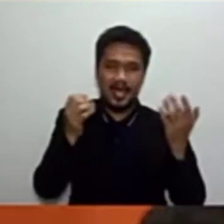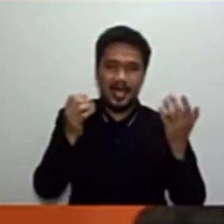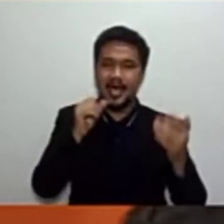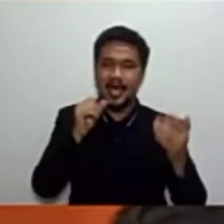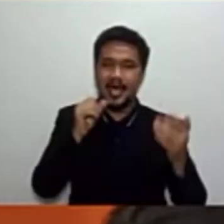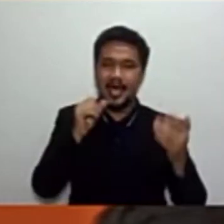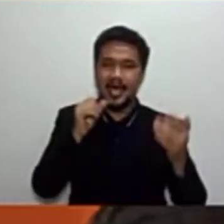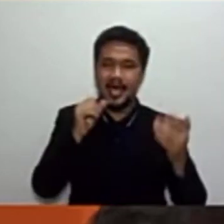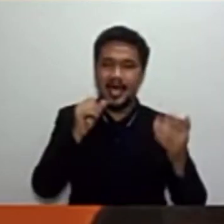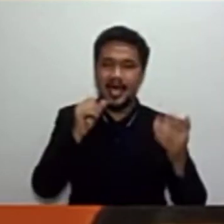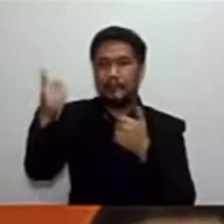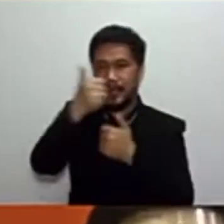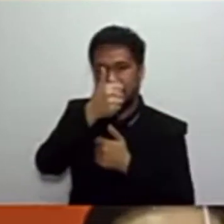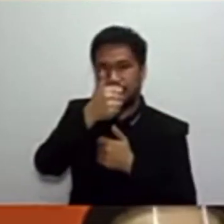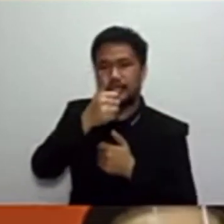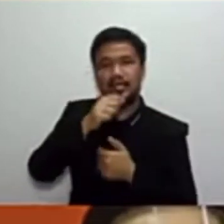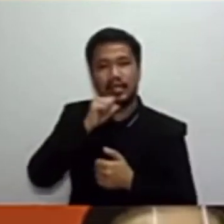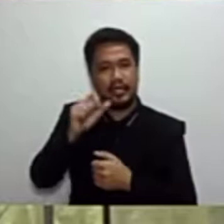posisyon.